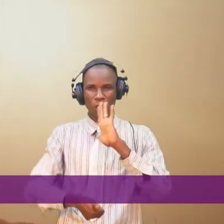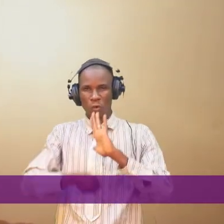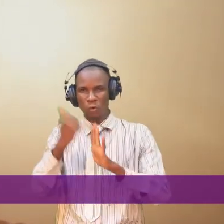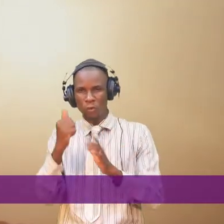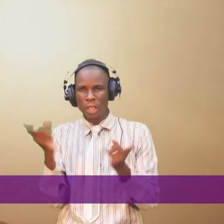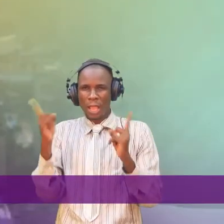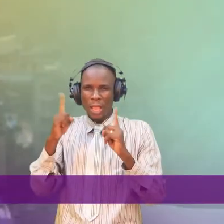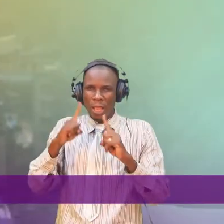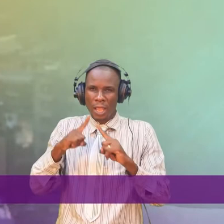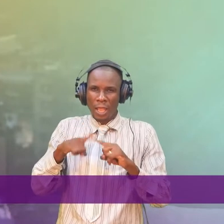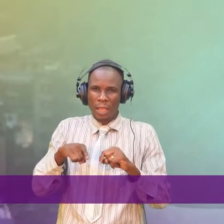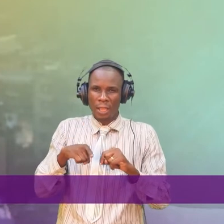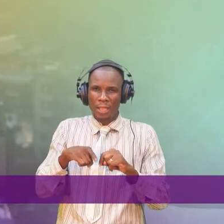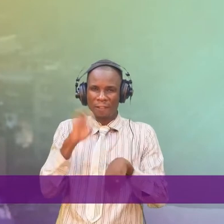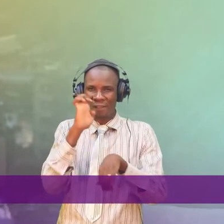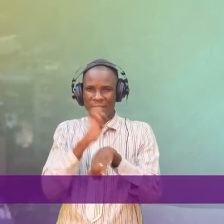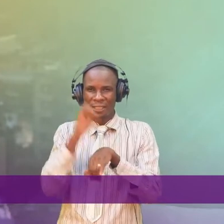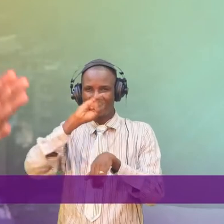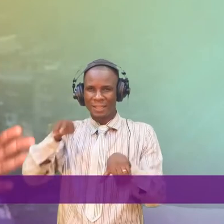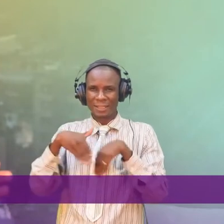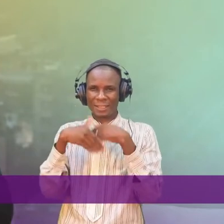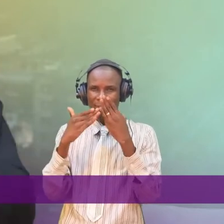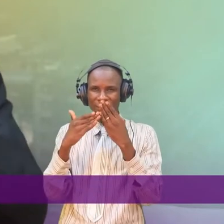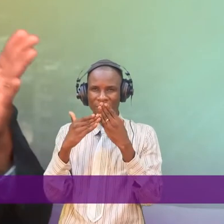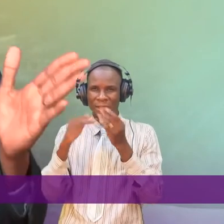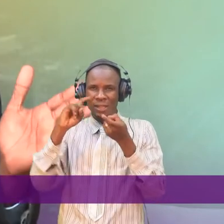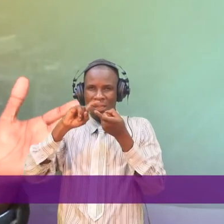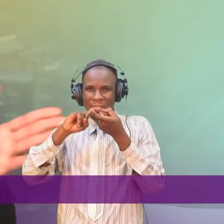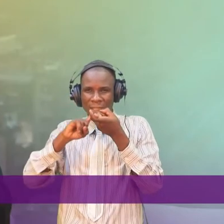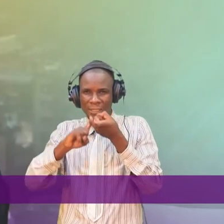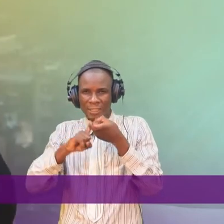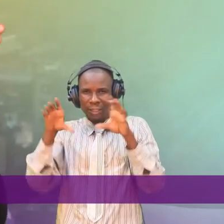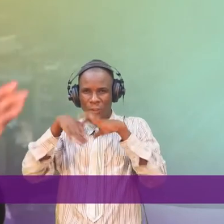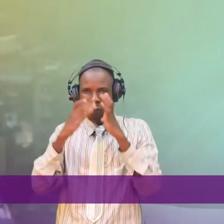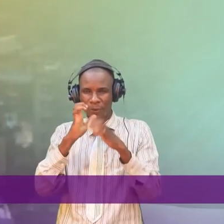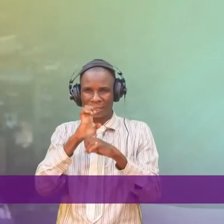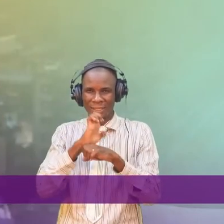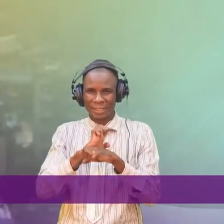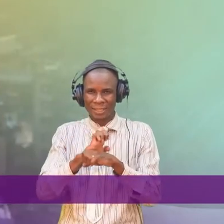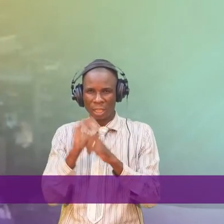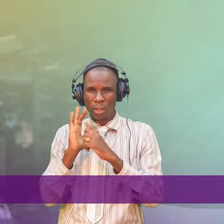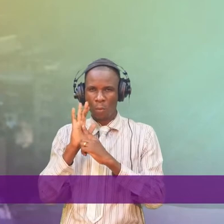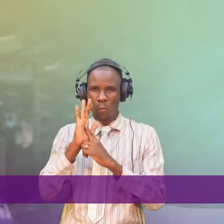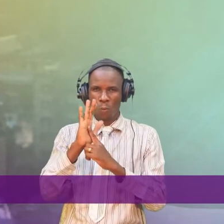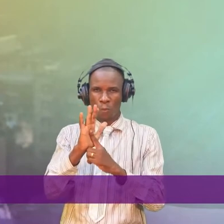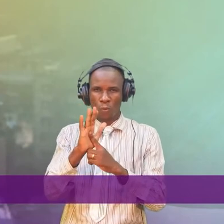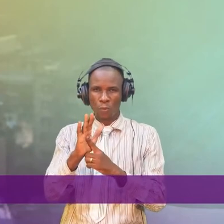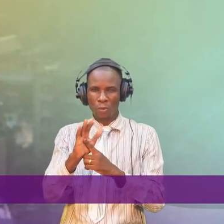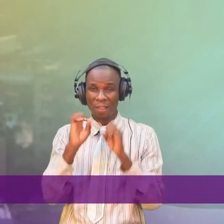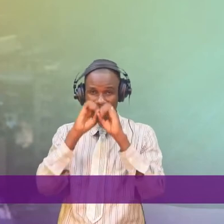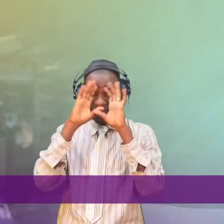Hata katika Agano la Kale ulitabiriwa Adam et Ève. Wakati Adam na